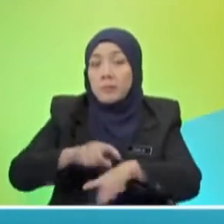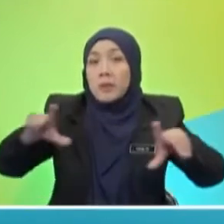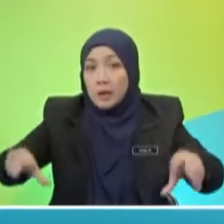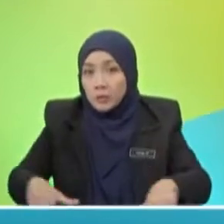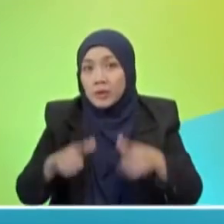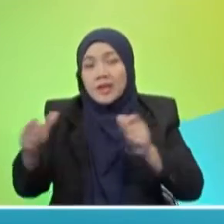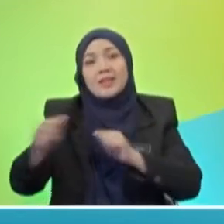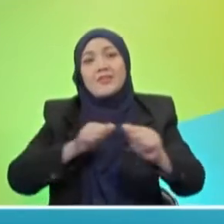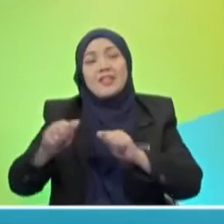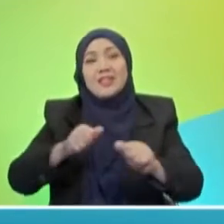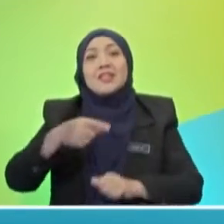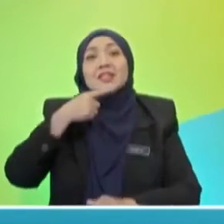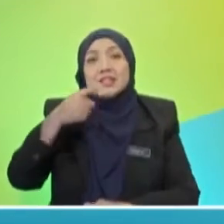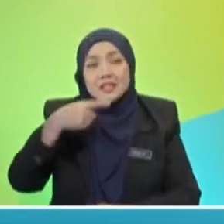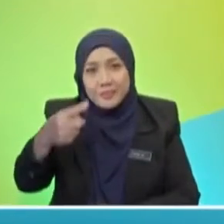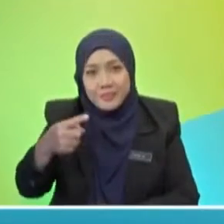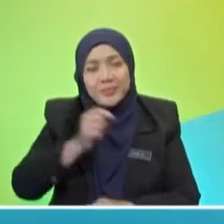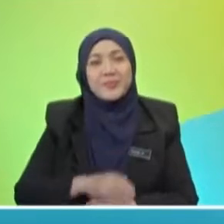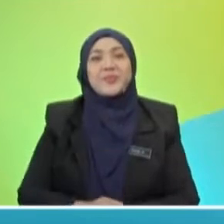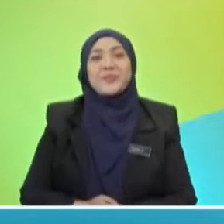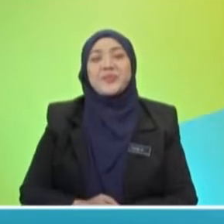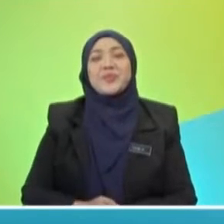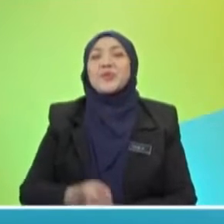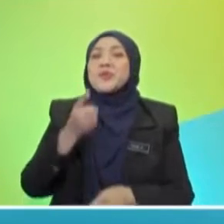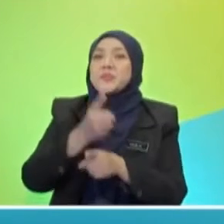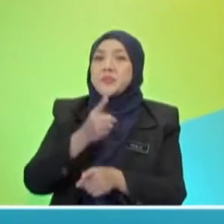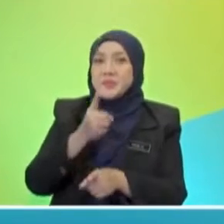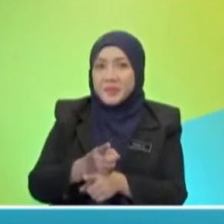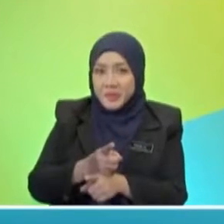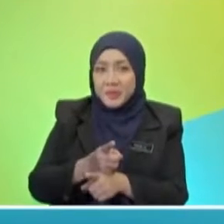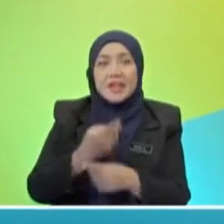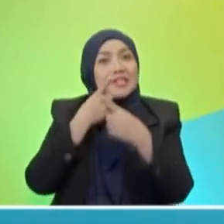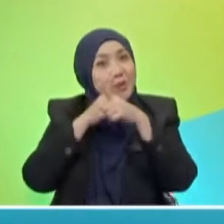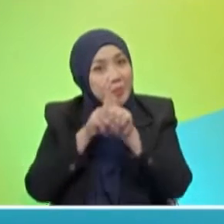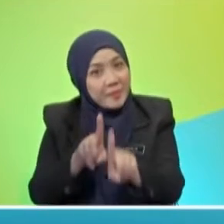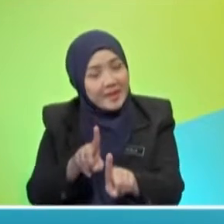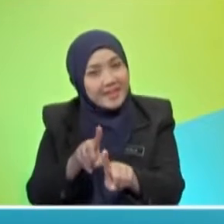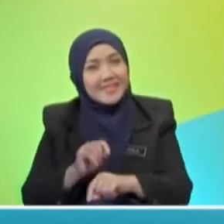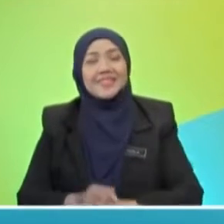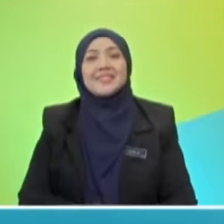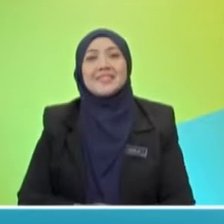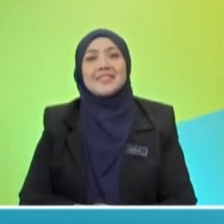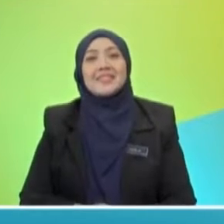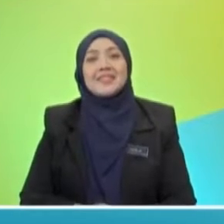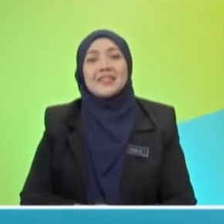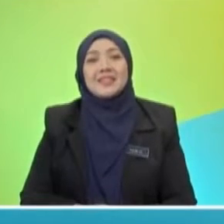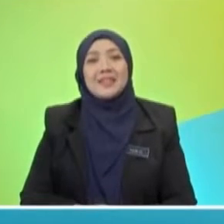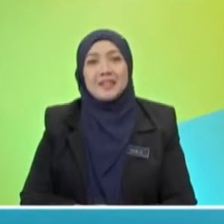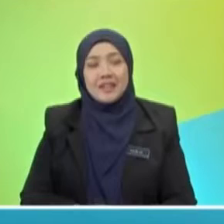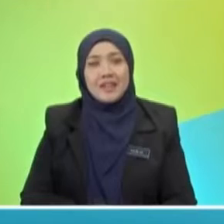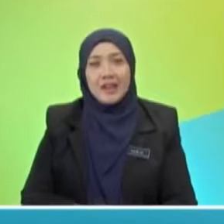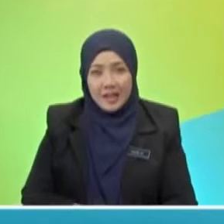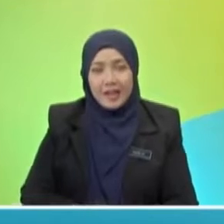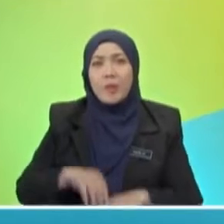tersebut. Terbaik. Bagus. Kak Mira. Adik-adik ni, murid-murid ni gunakan kaedah